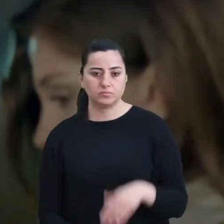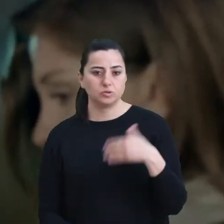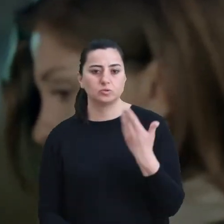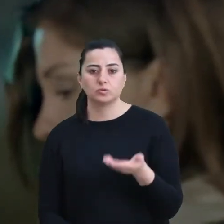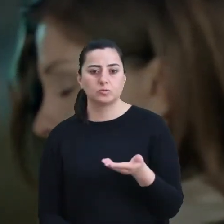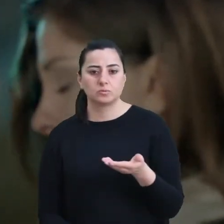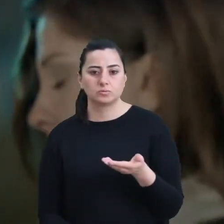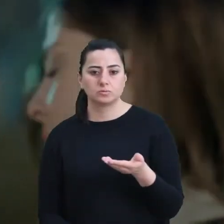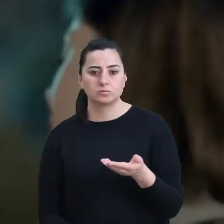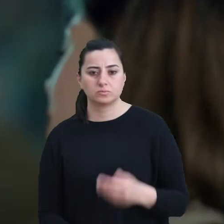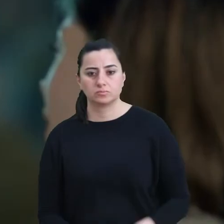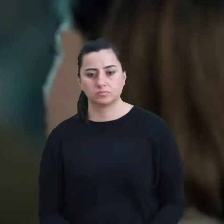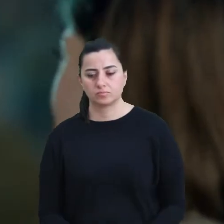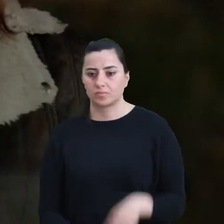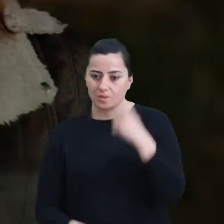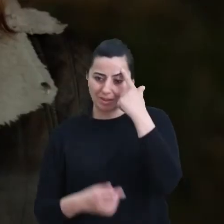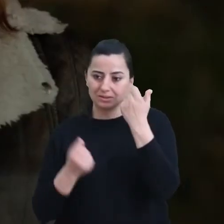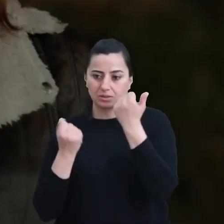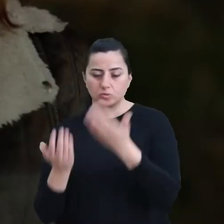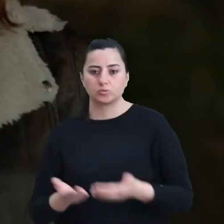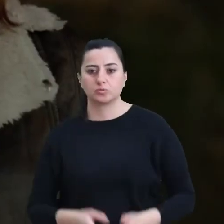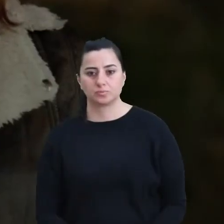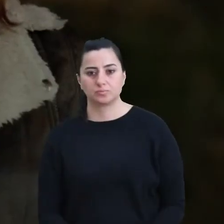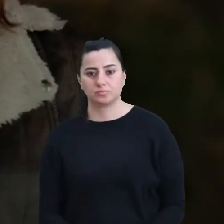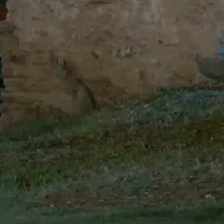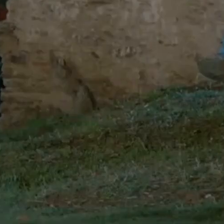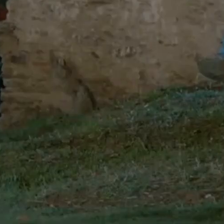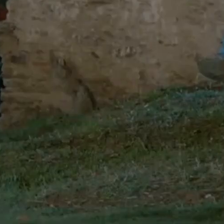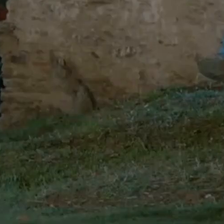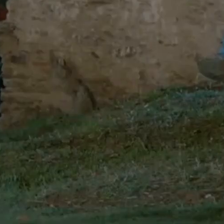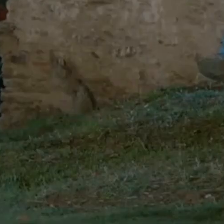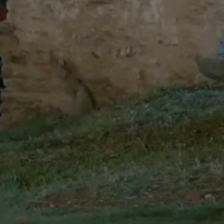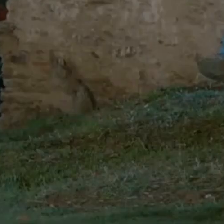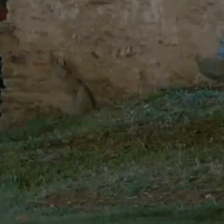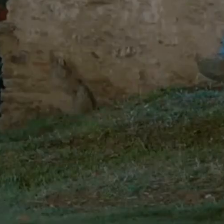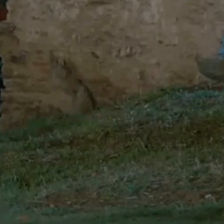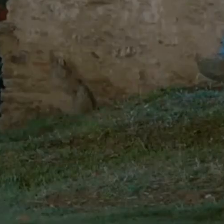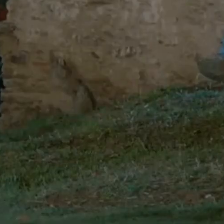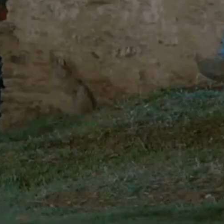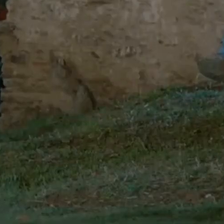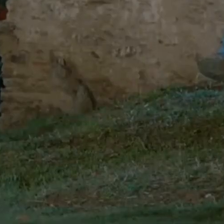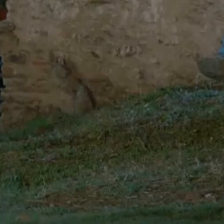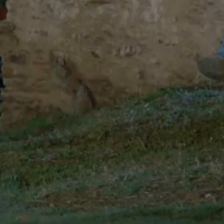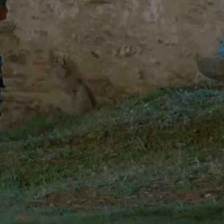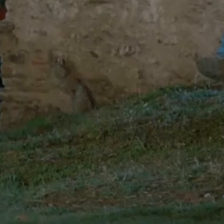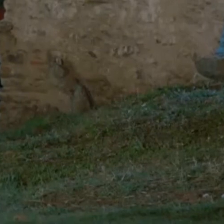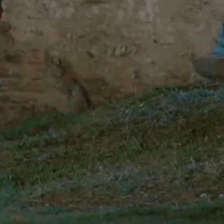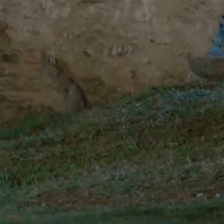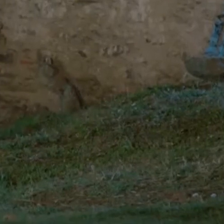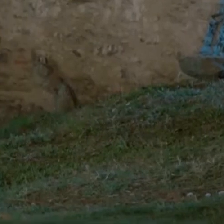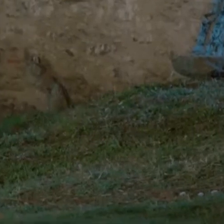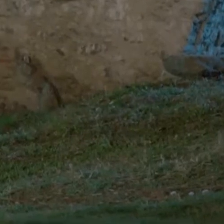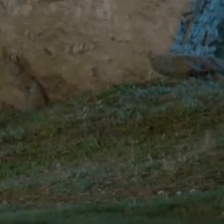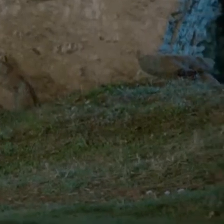Sonra... Başın sağ olsun. Başını